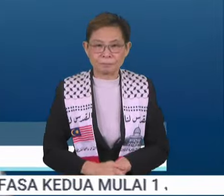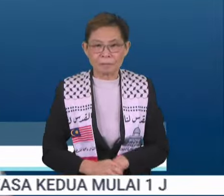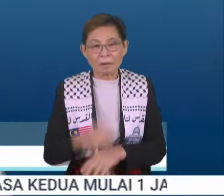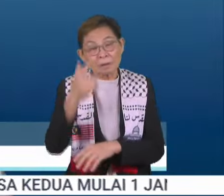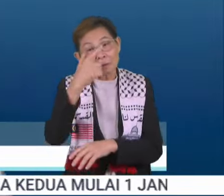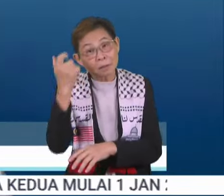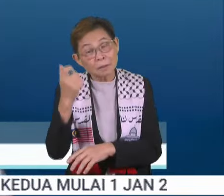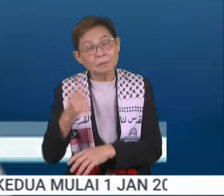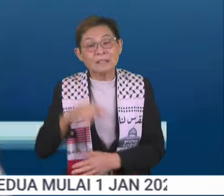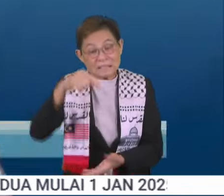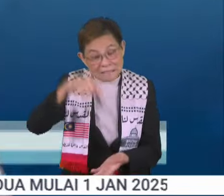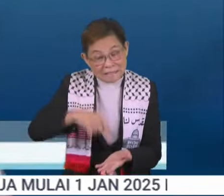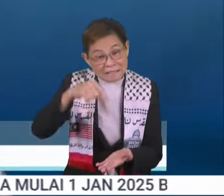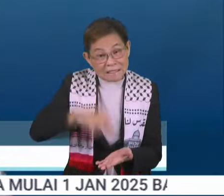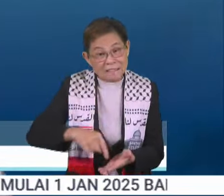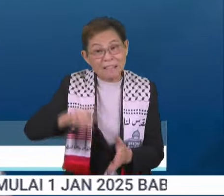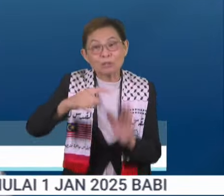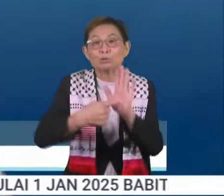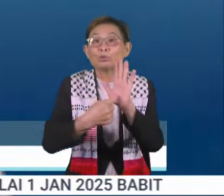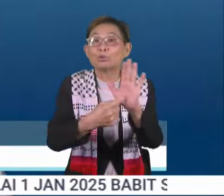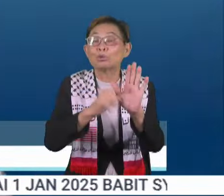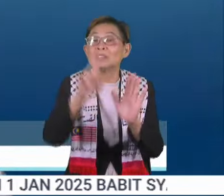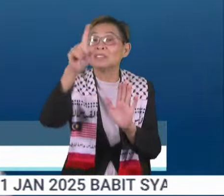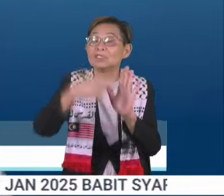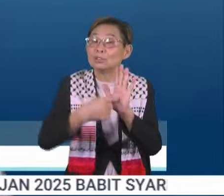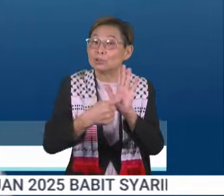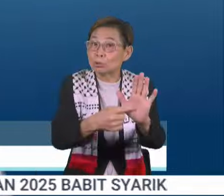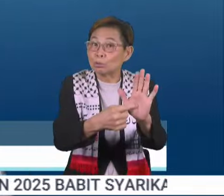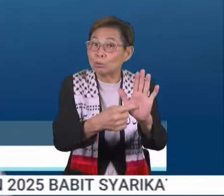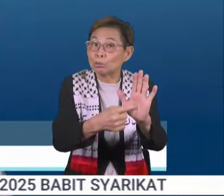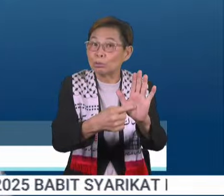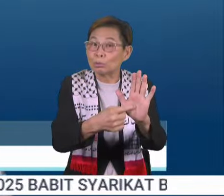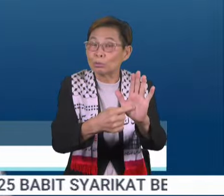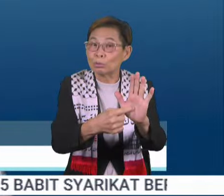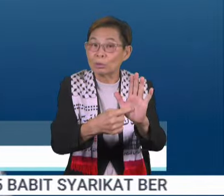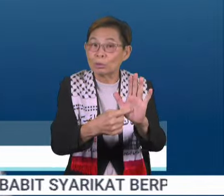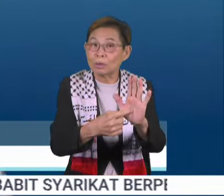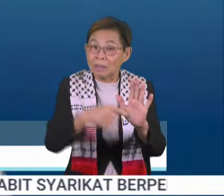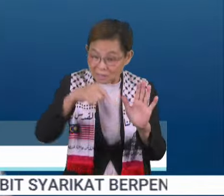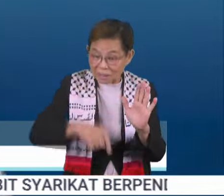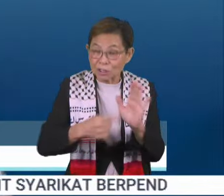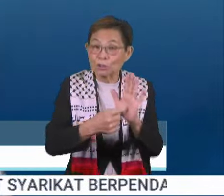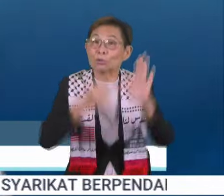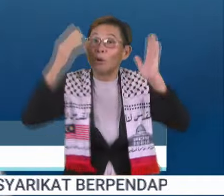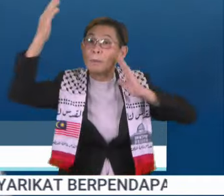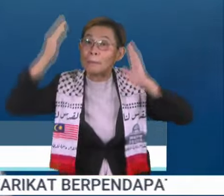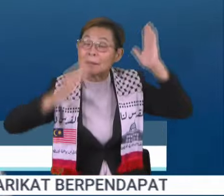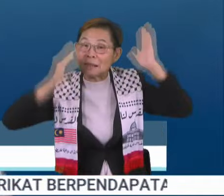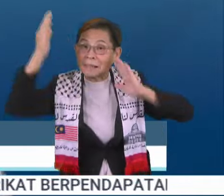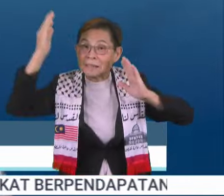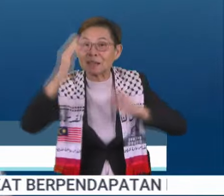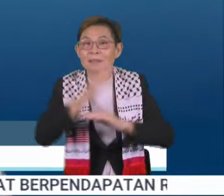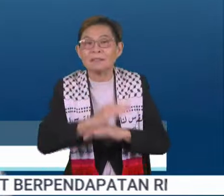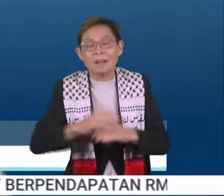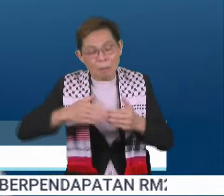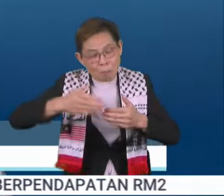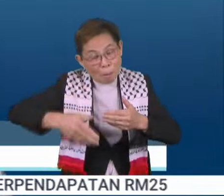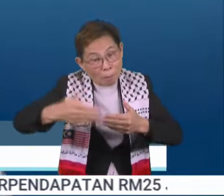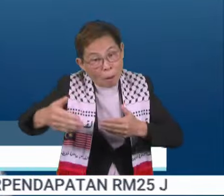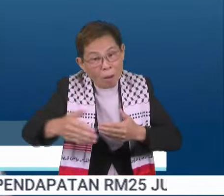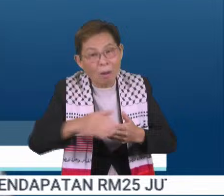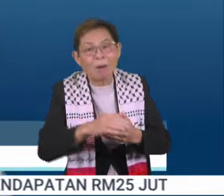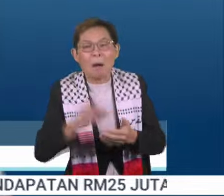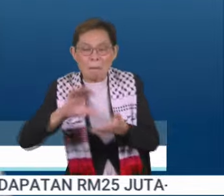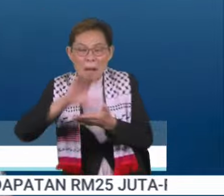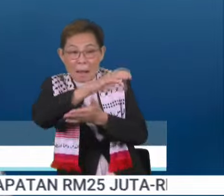Kerana ini adalah salah satu indikator yang menunjukkan bahawa Malaysia terus menjadi